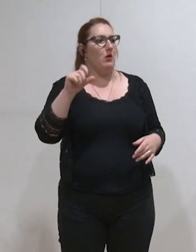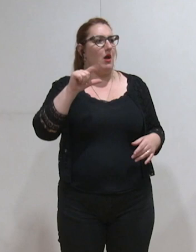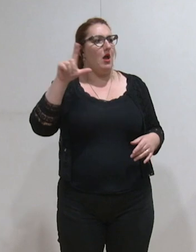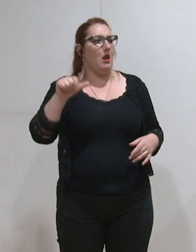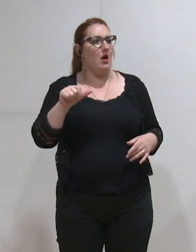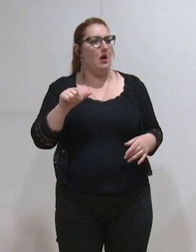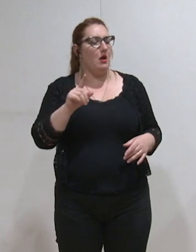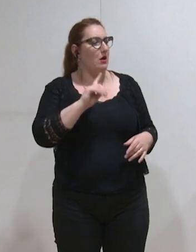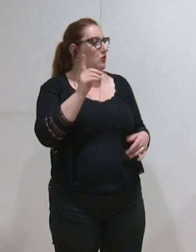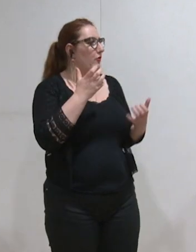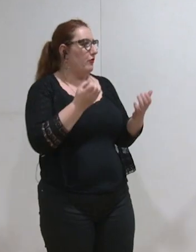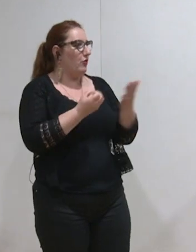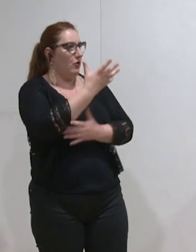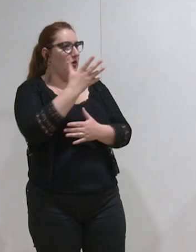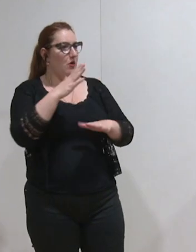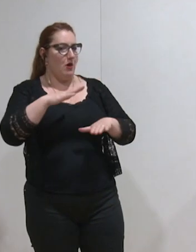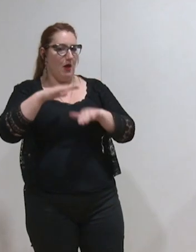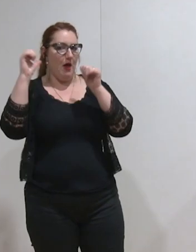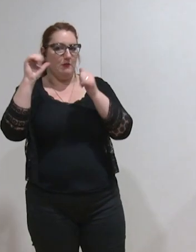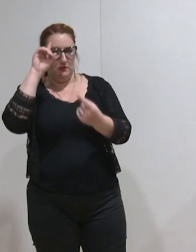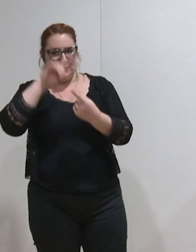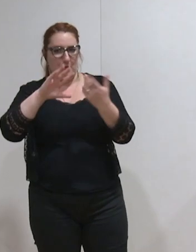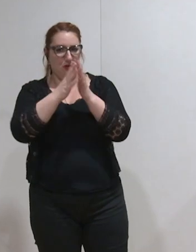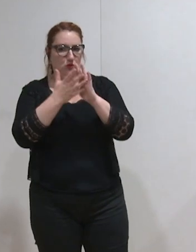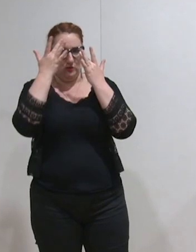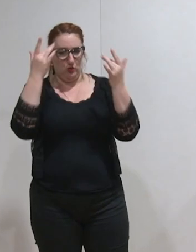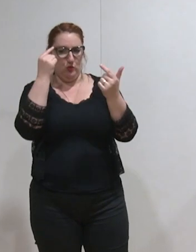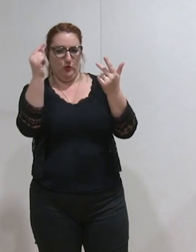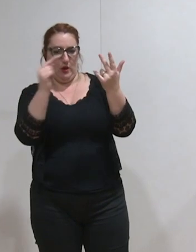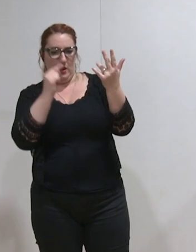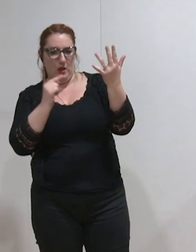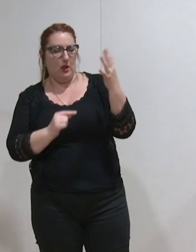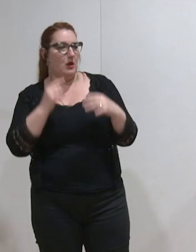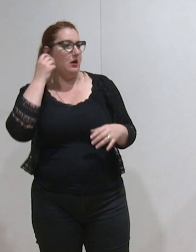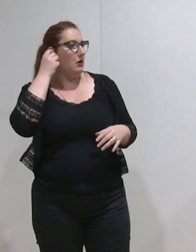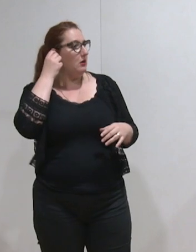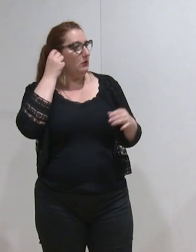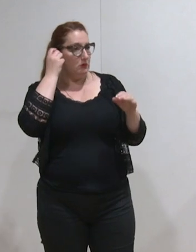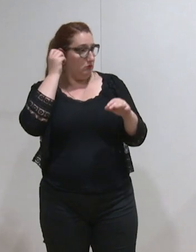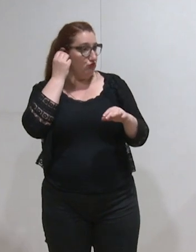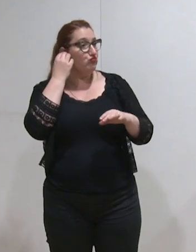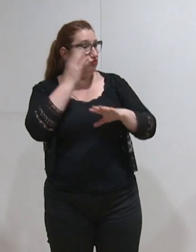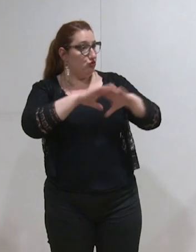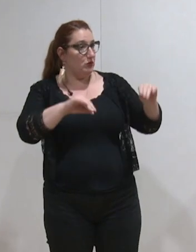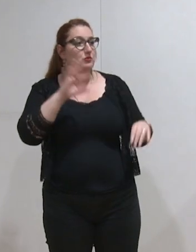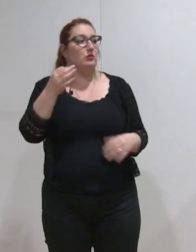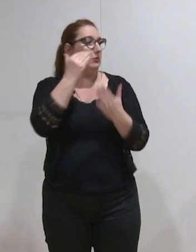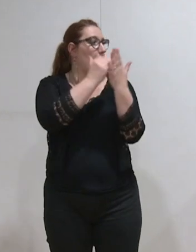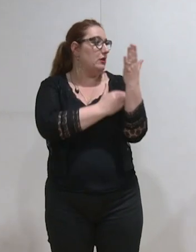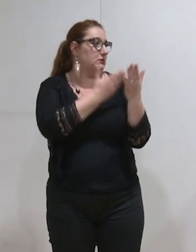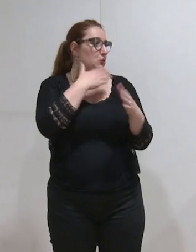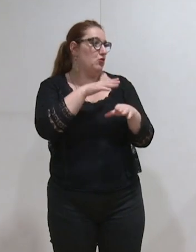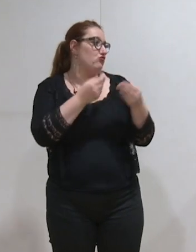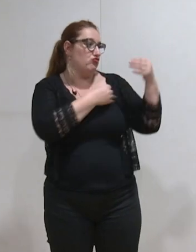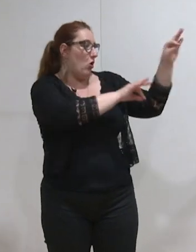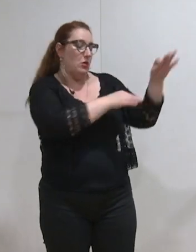rappeler qu'on aura du coup une abstention sur certaines associations culturelles très bien vous ferez part de V